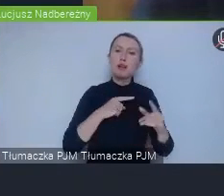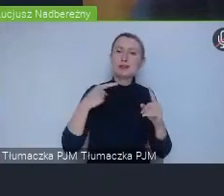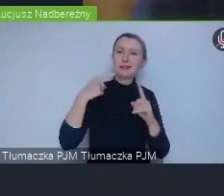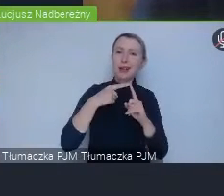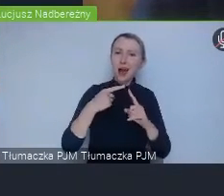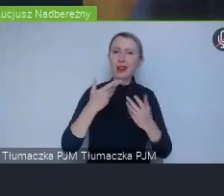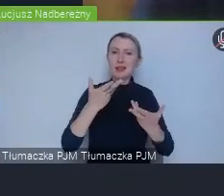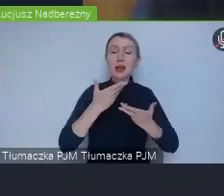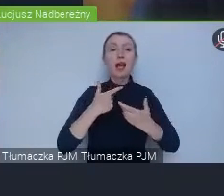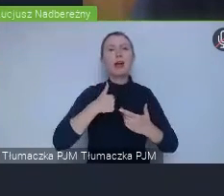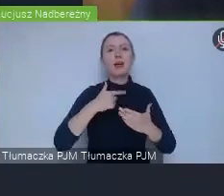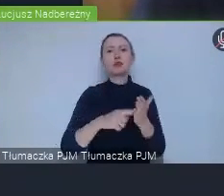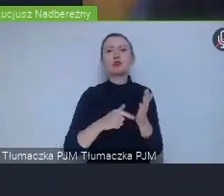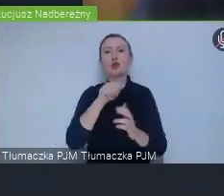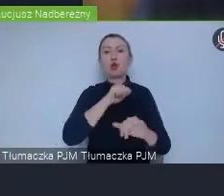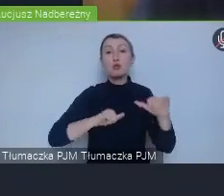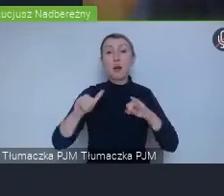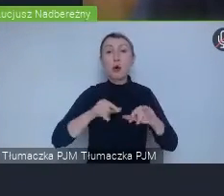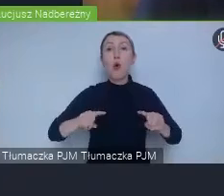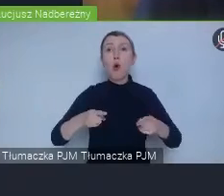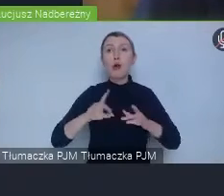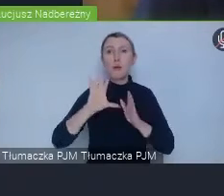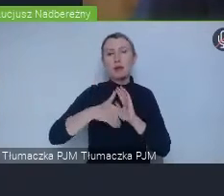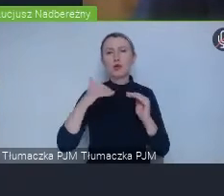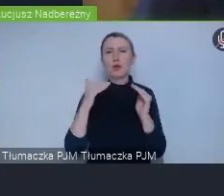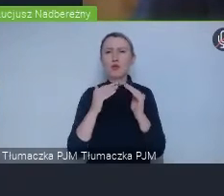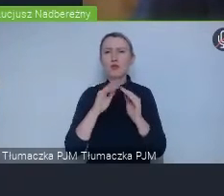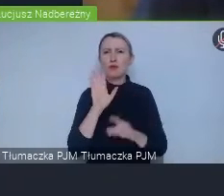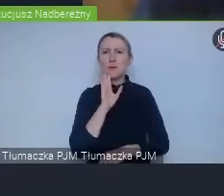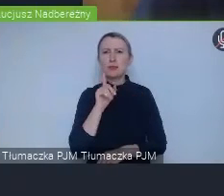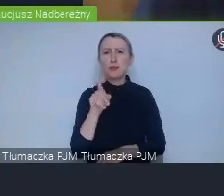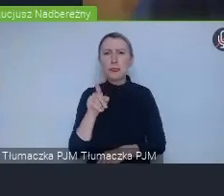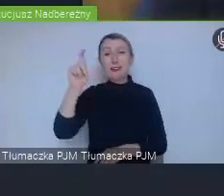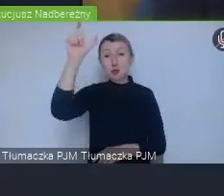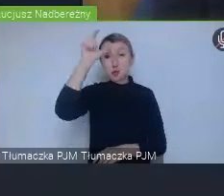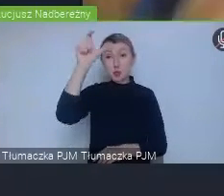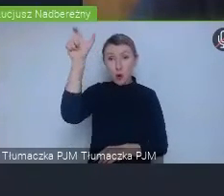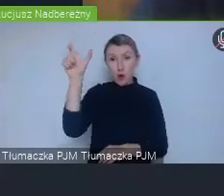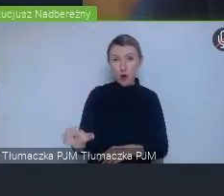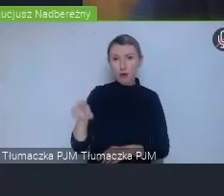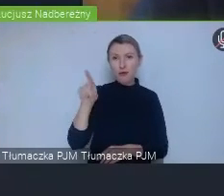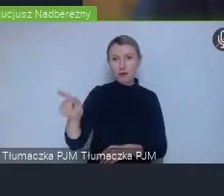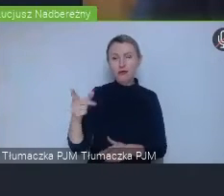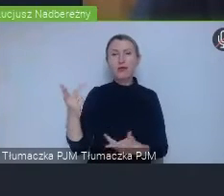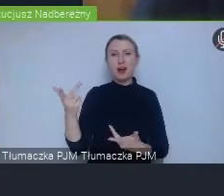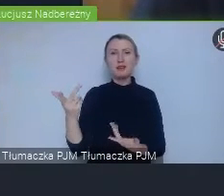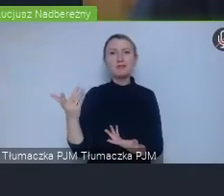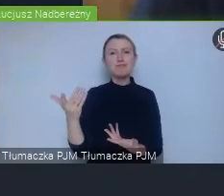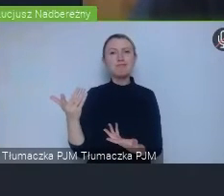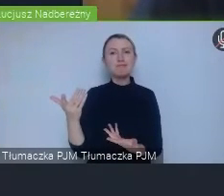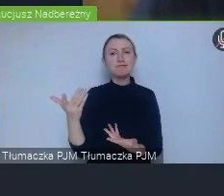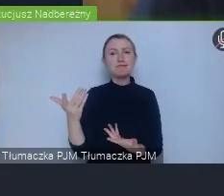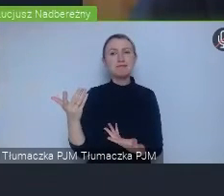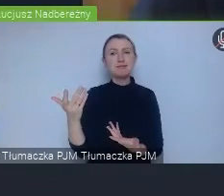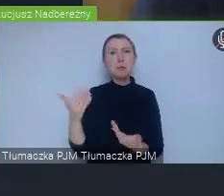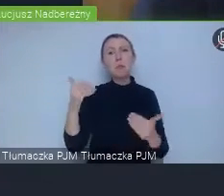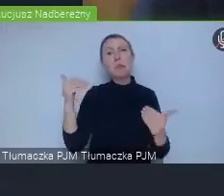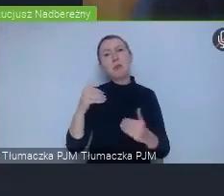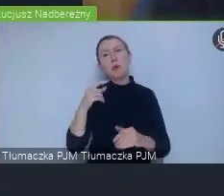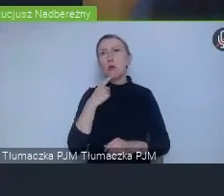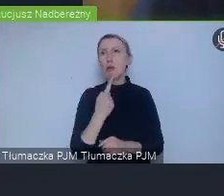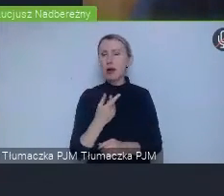Ja często samorząd, organizację miasta porównuję do człowieka, do postaci człowieka, więc można